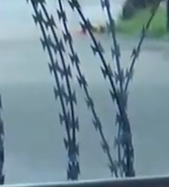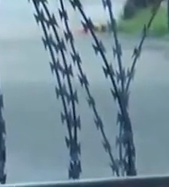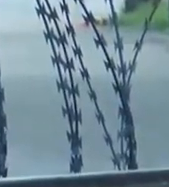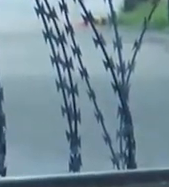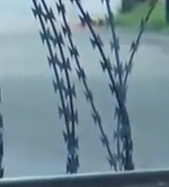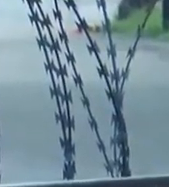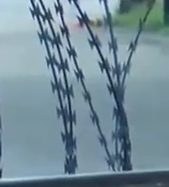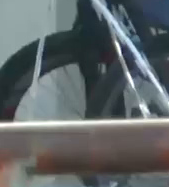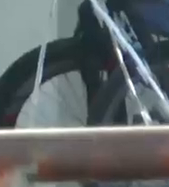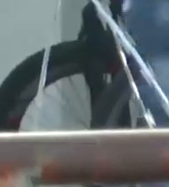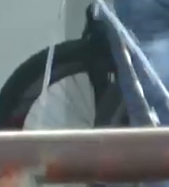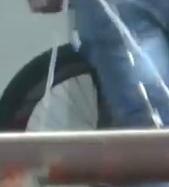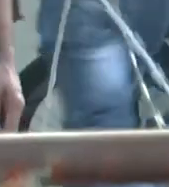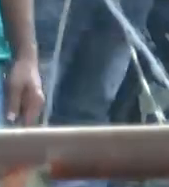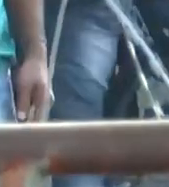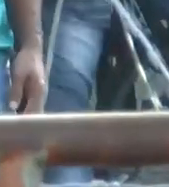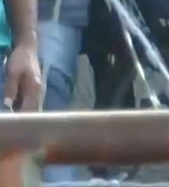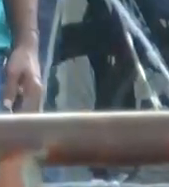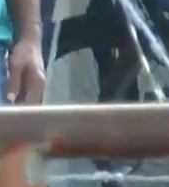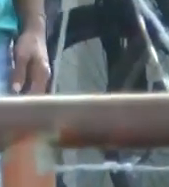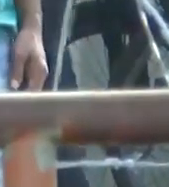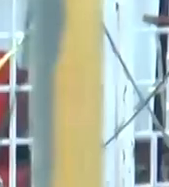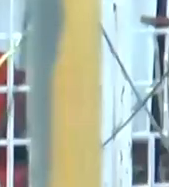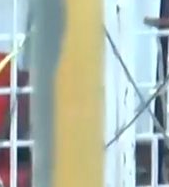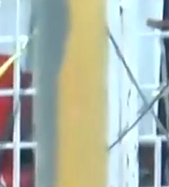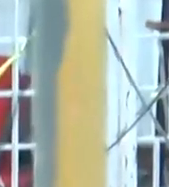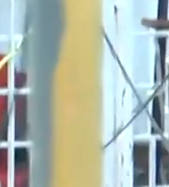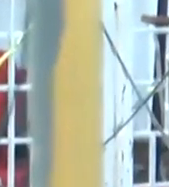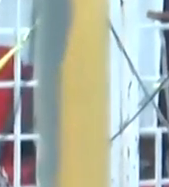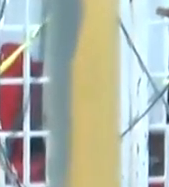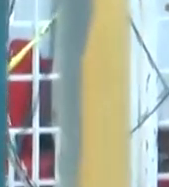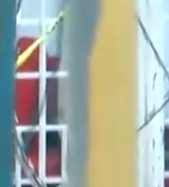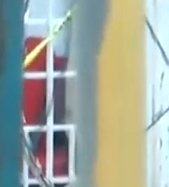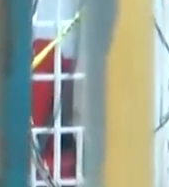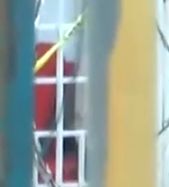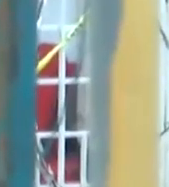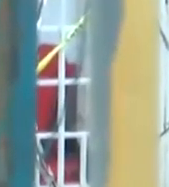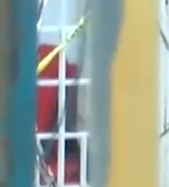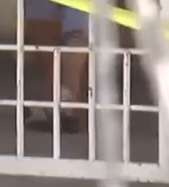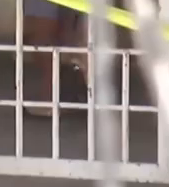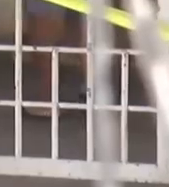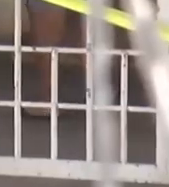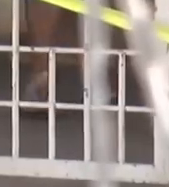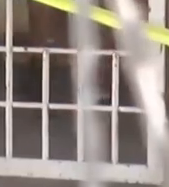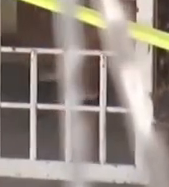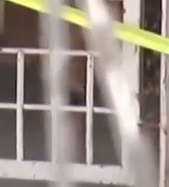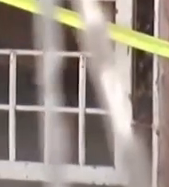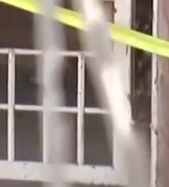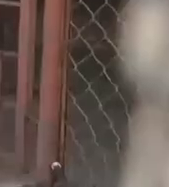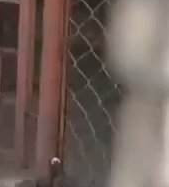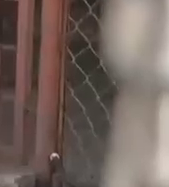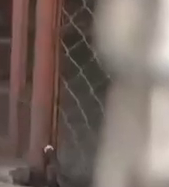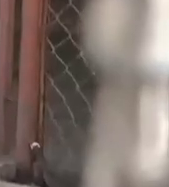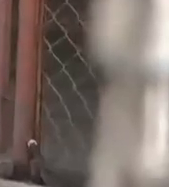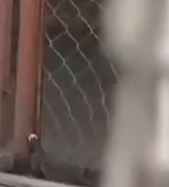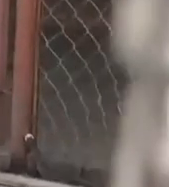langkah-langkah komprehensif bagi menangani isu tersebut dengan meneliti segera keperluan bagi pekerja asing yang berada di kawasan merah